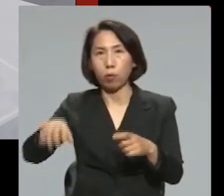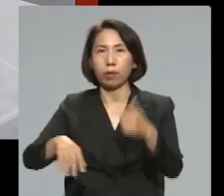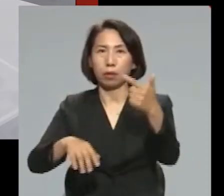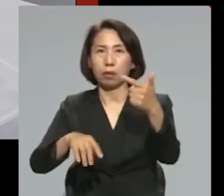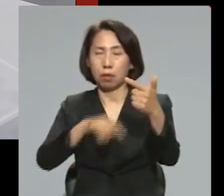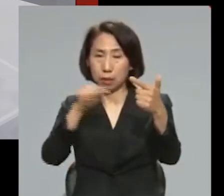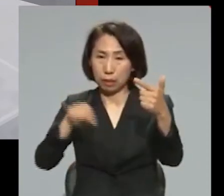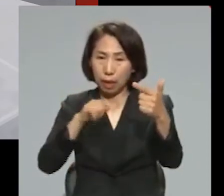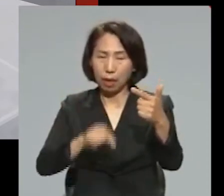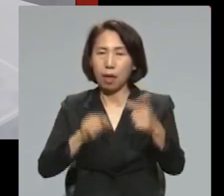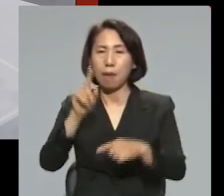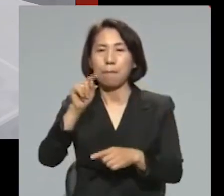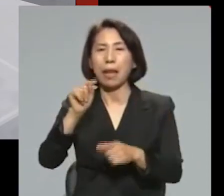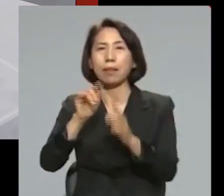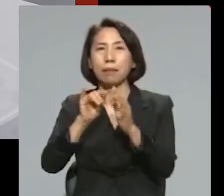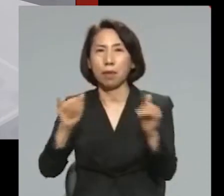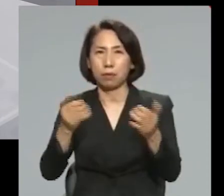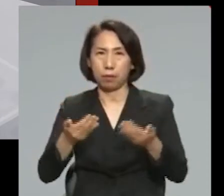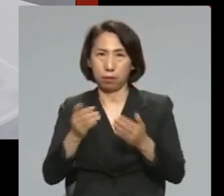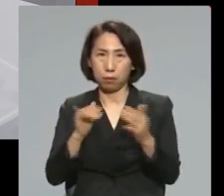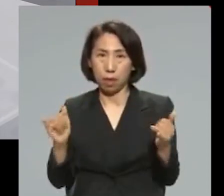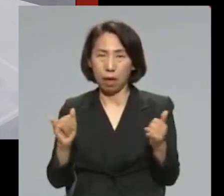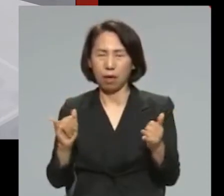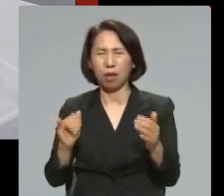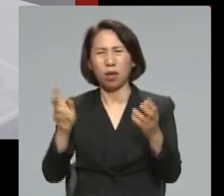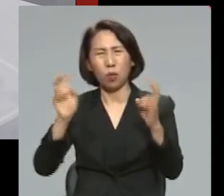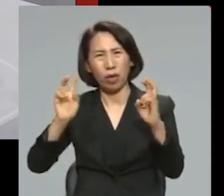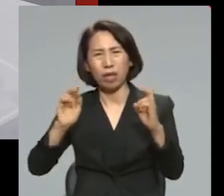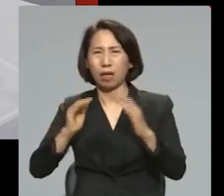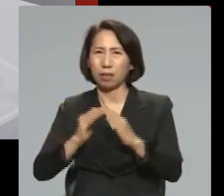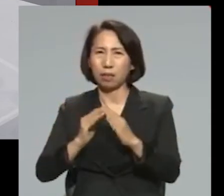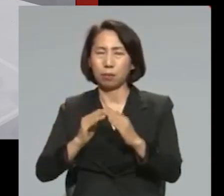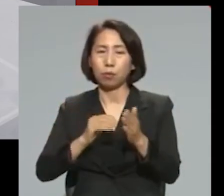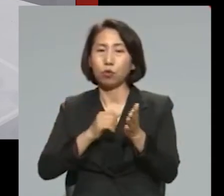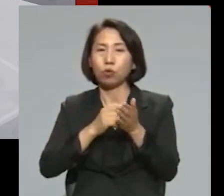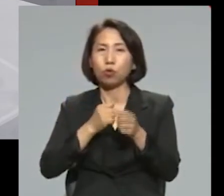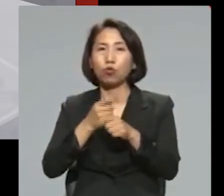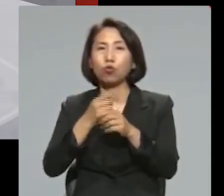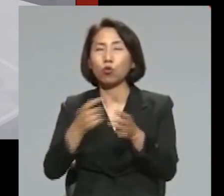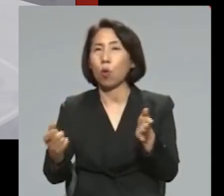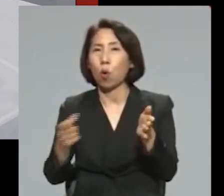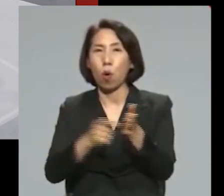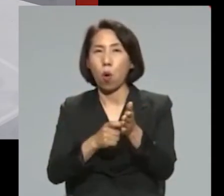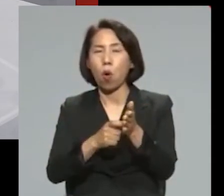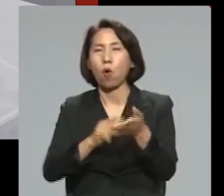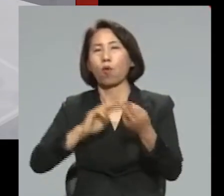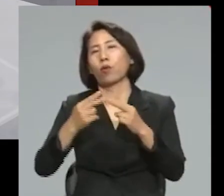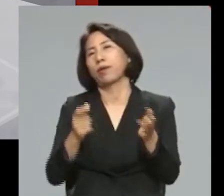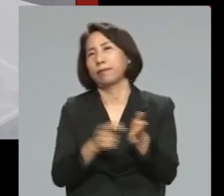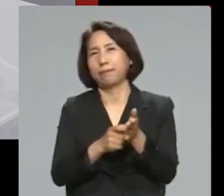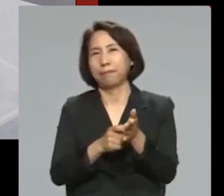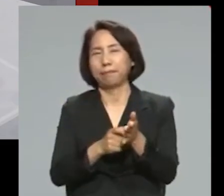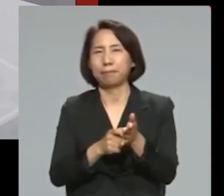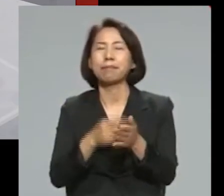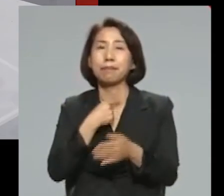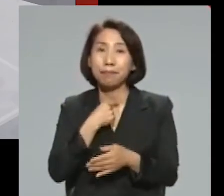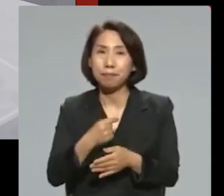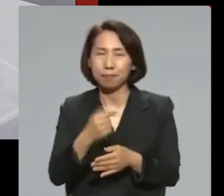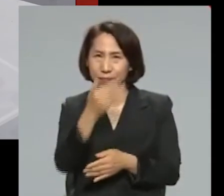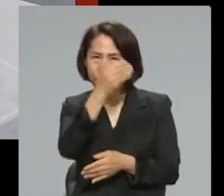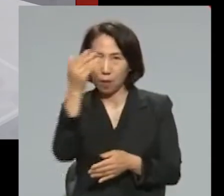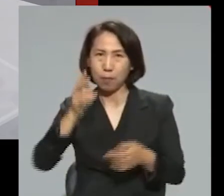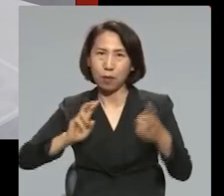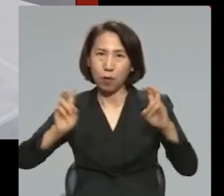명의 근로자들부터 직장도 집도 주소도 고령운동을 추진하겠습니다. 젊은